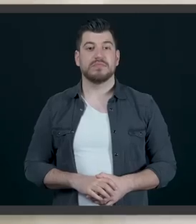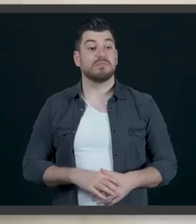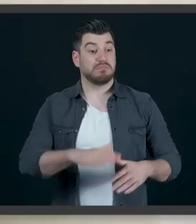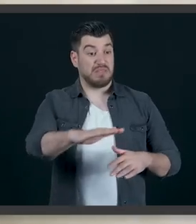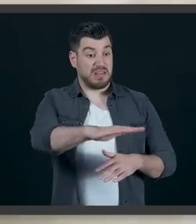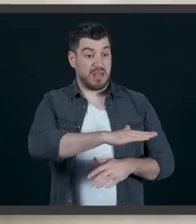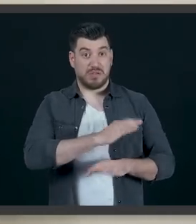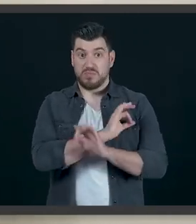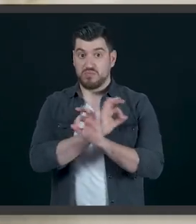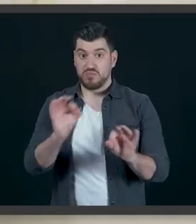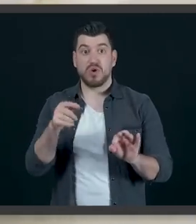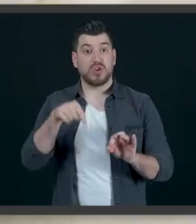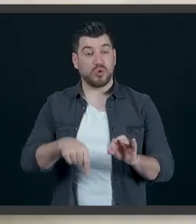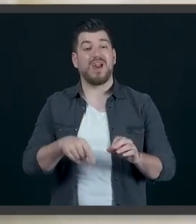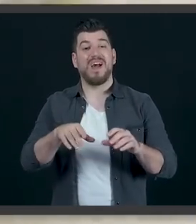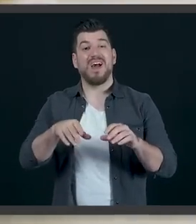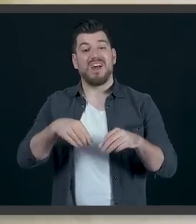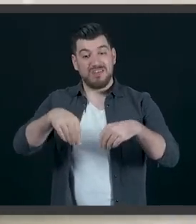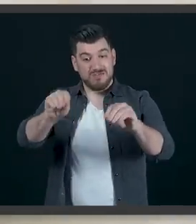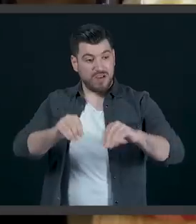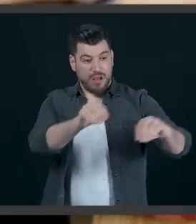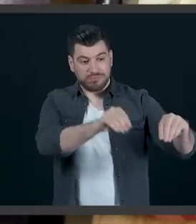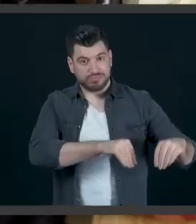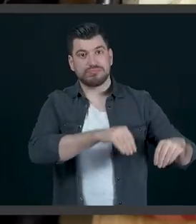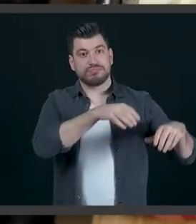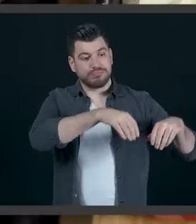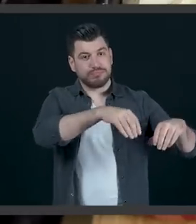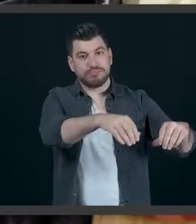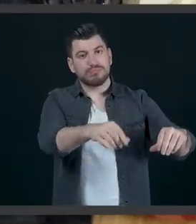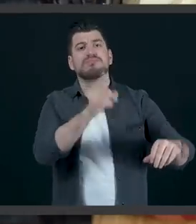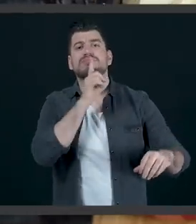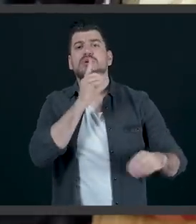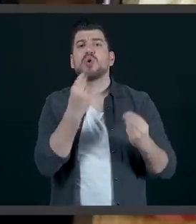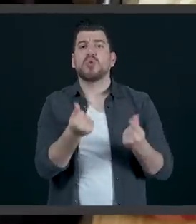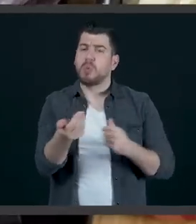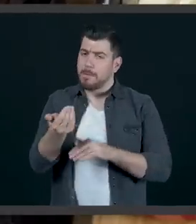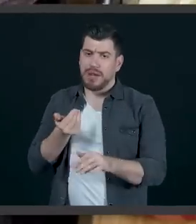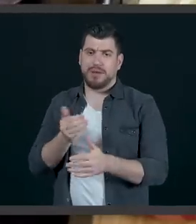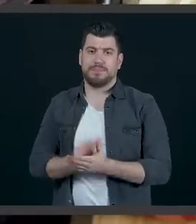Ρίξαμε τη γέμισή μας και τώρα θα καλύψουμε με τα υπόλοιπα φύλλα ακριβώς όπως κάναμε πριν.